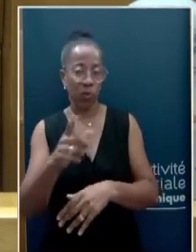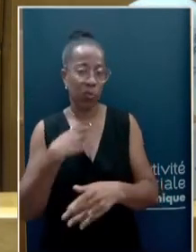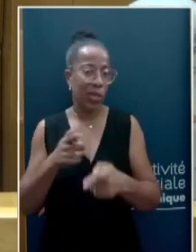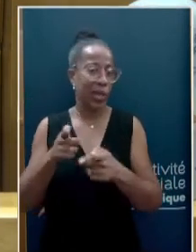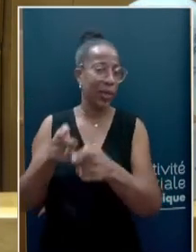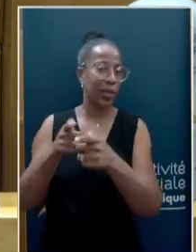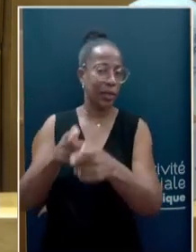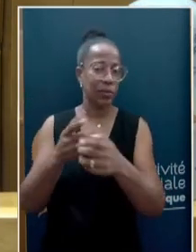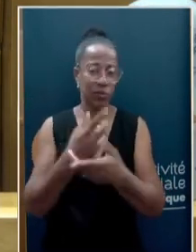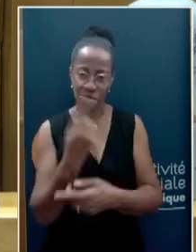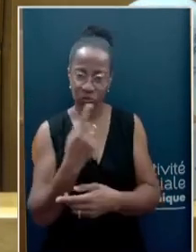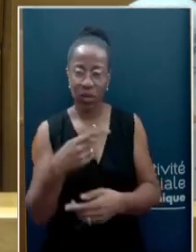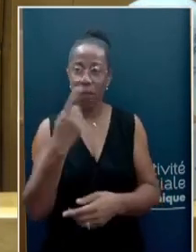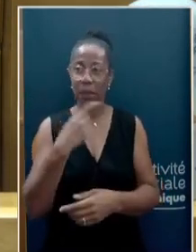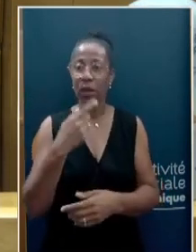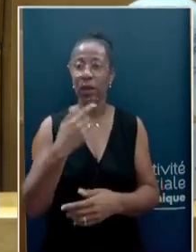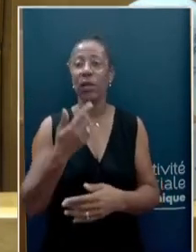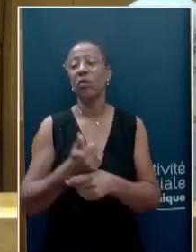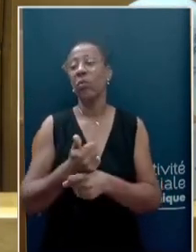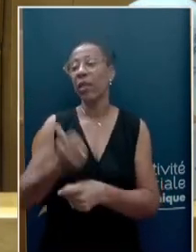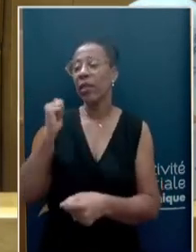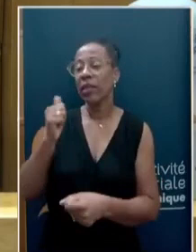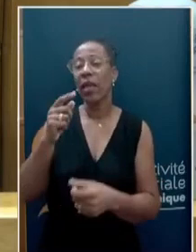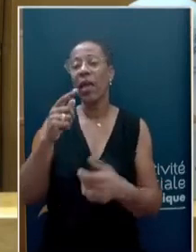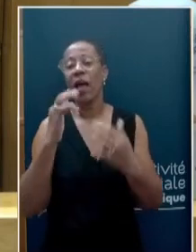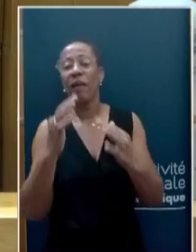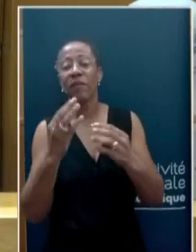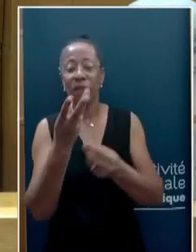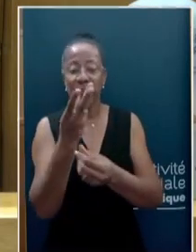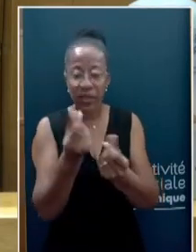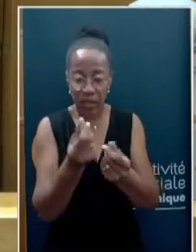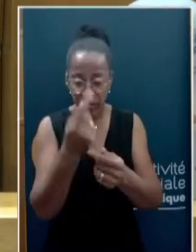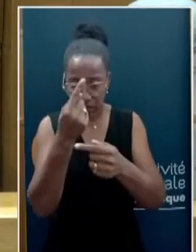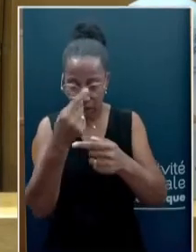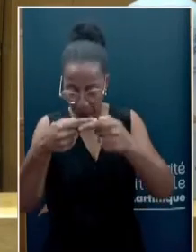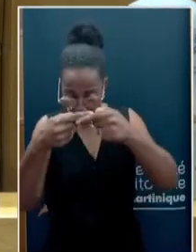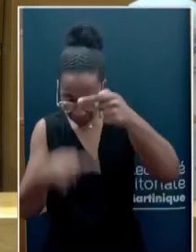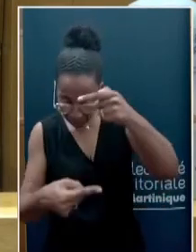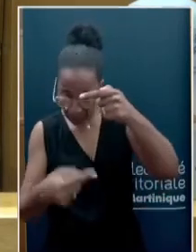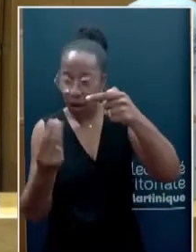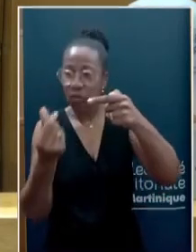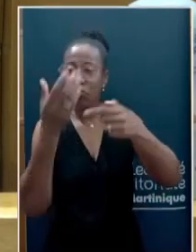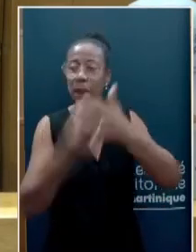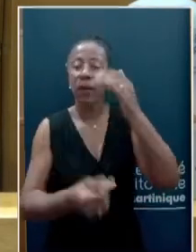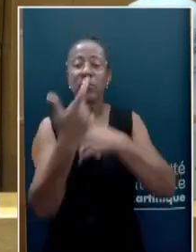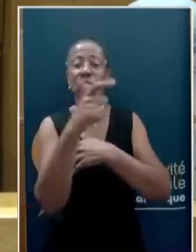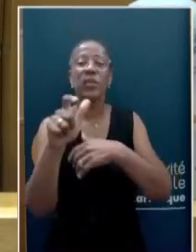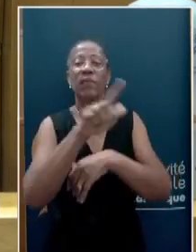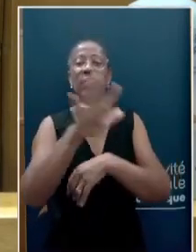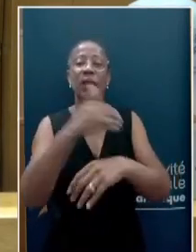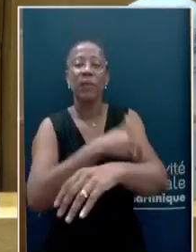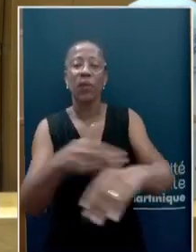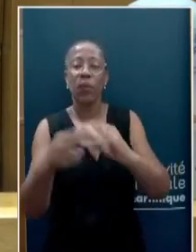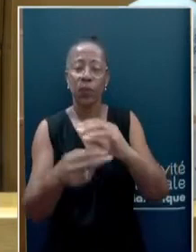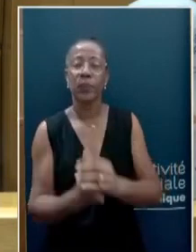parler, depuis l'an dernier, d'un trou de 225 millions d'euros. Eh bien,